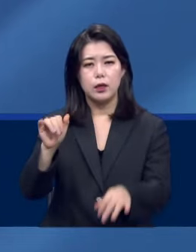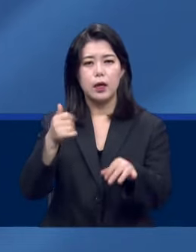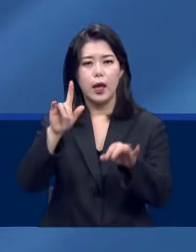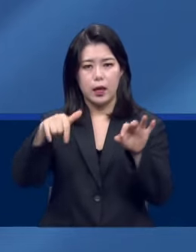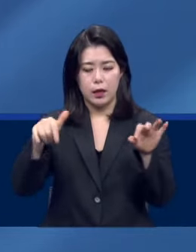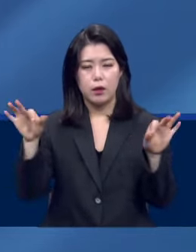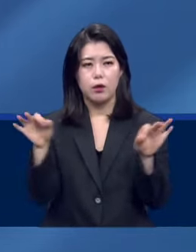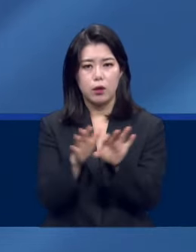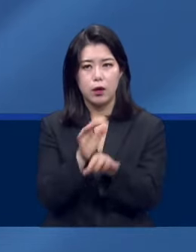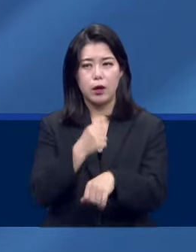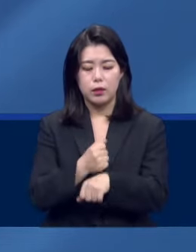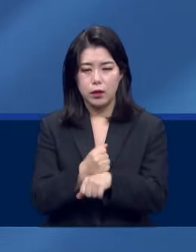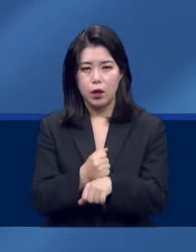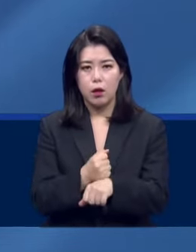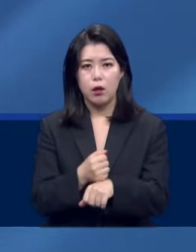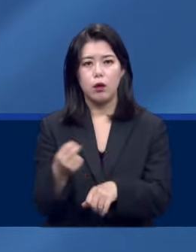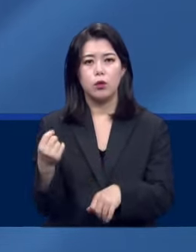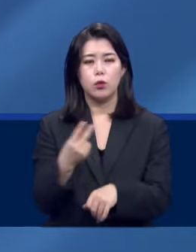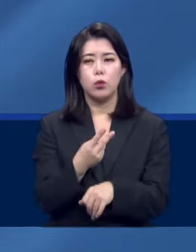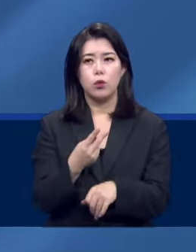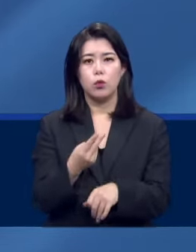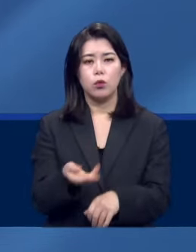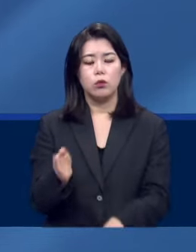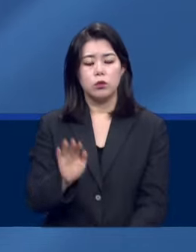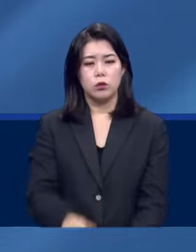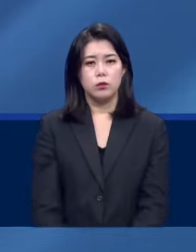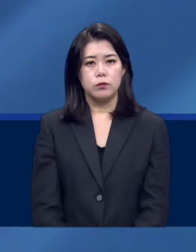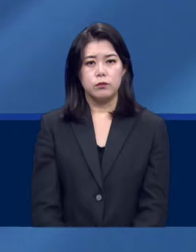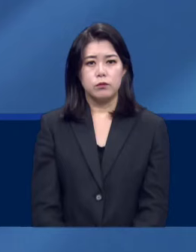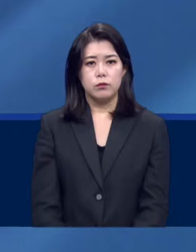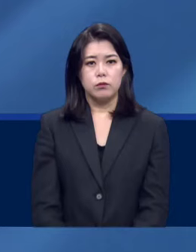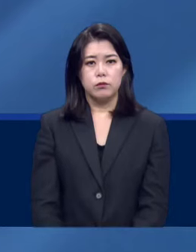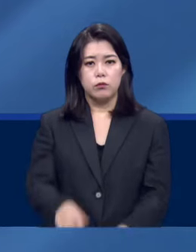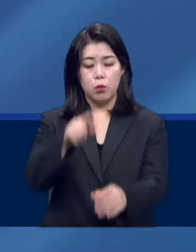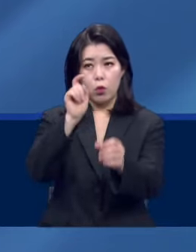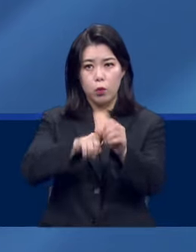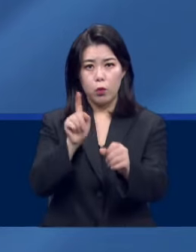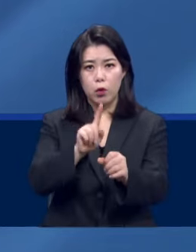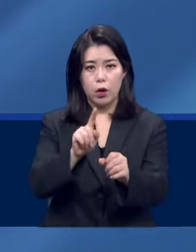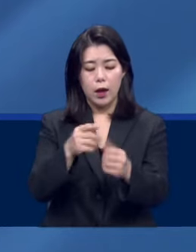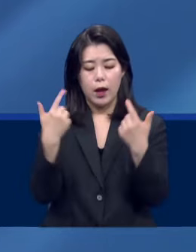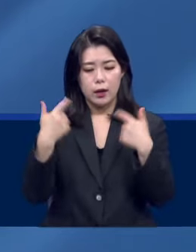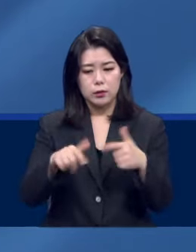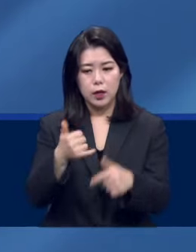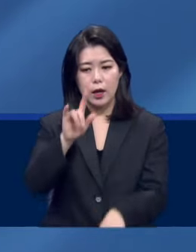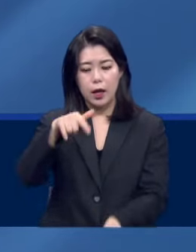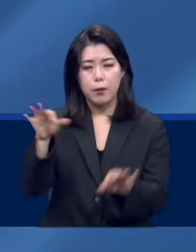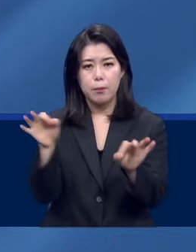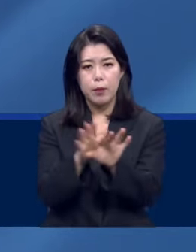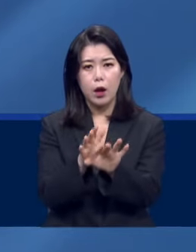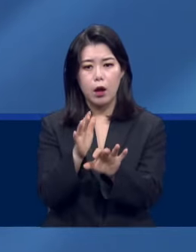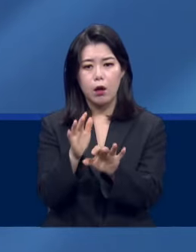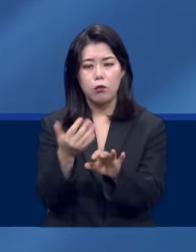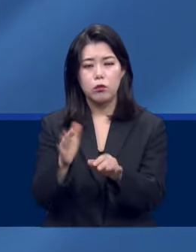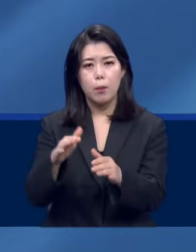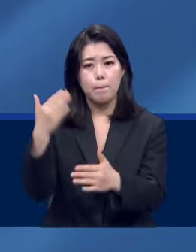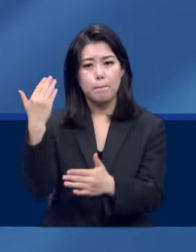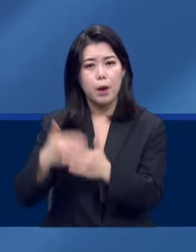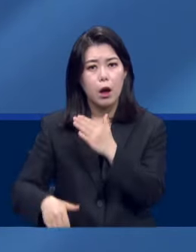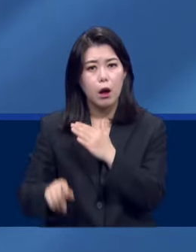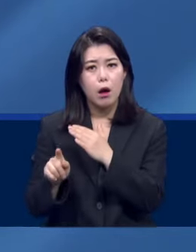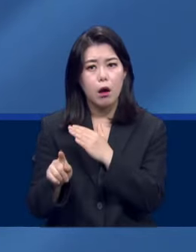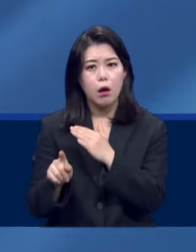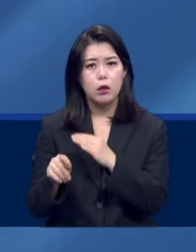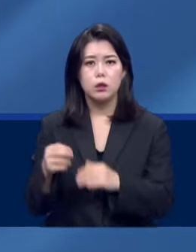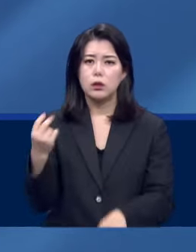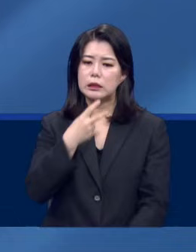대화 테이블로 유인하는 전수를 쓴다 하더라도 전략적인 목표는 완전한 비핵화라고 하는 것이 이제 빠진 거 이게 우리 입장에서 한번